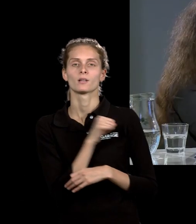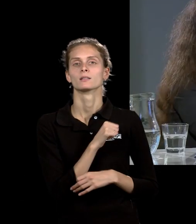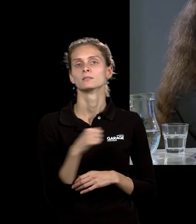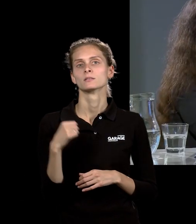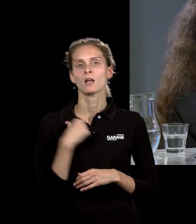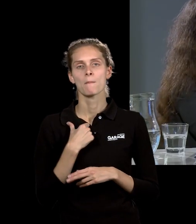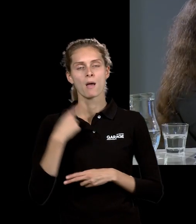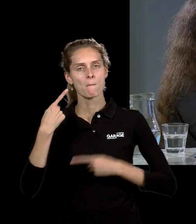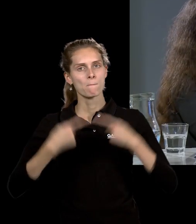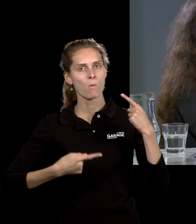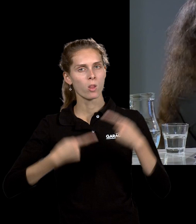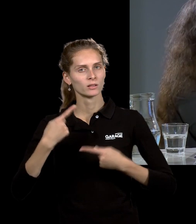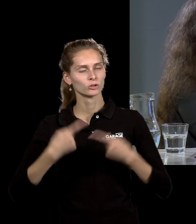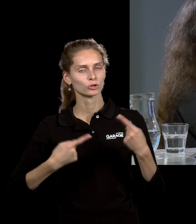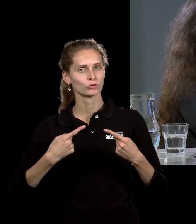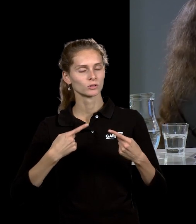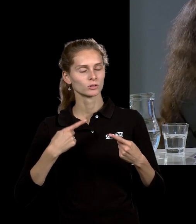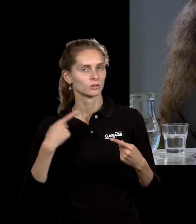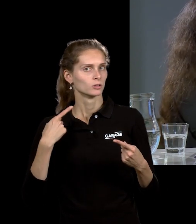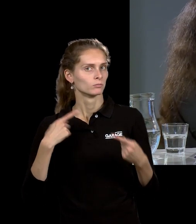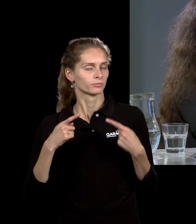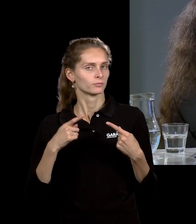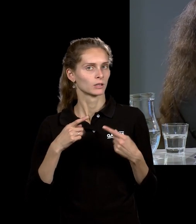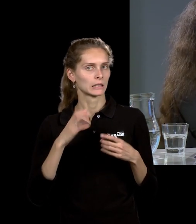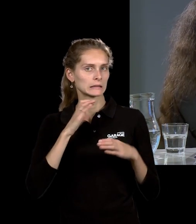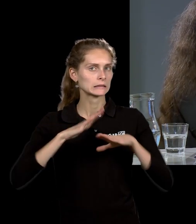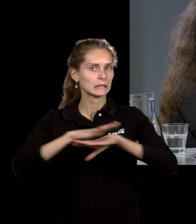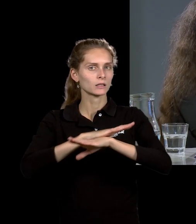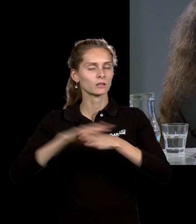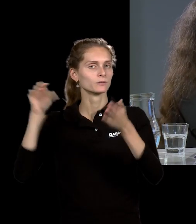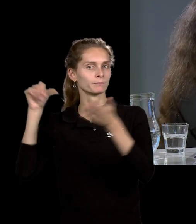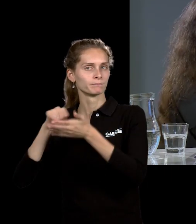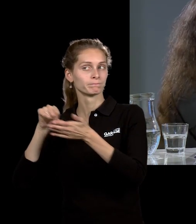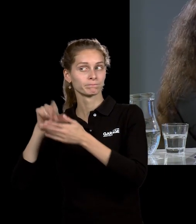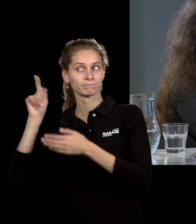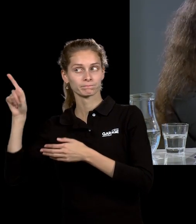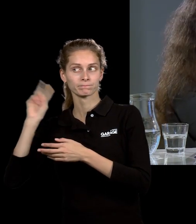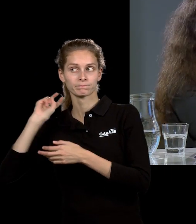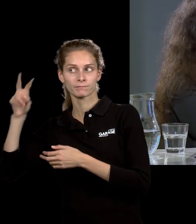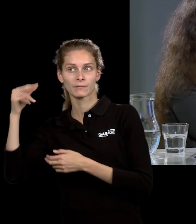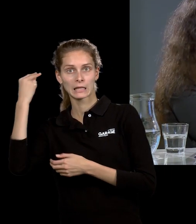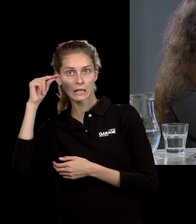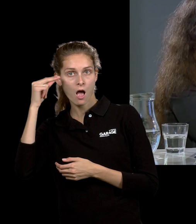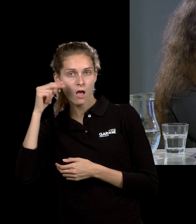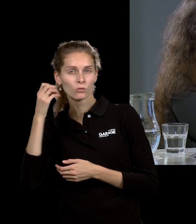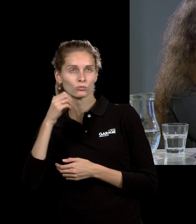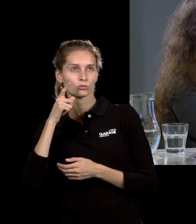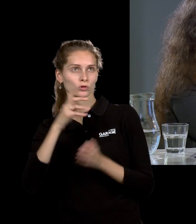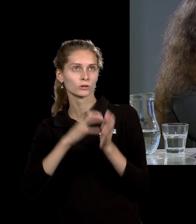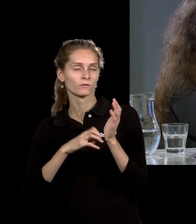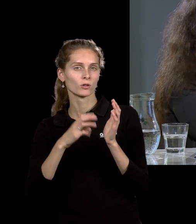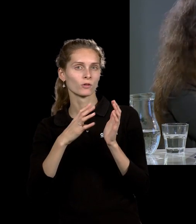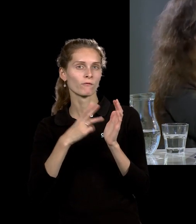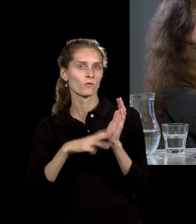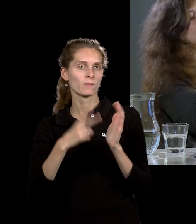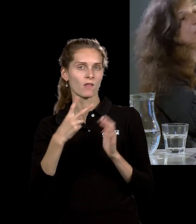сказать, политически неоднозначные страны. Он побывал в Китае, причем он побывал там еще в 82-м году, до того, как